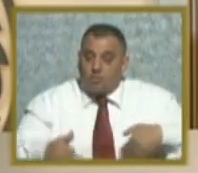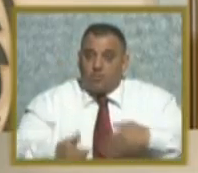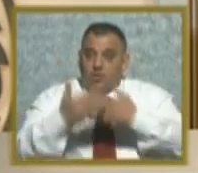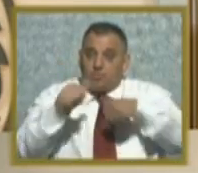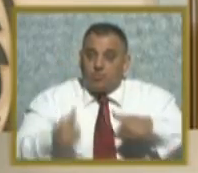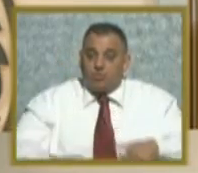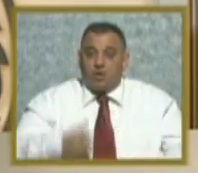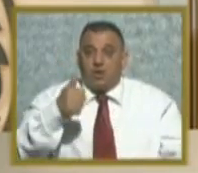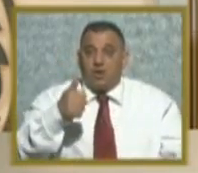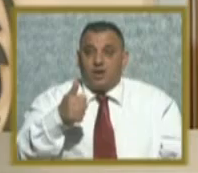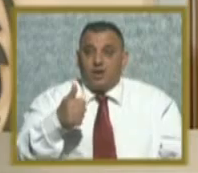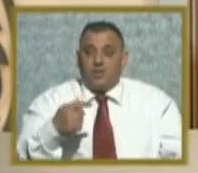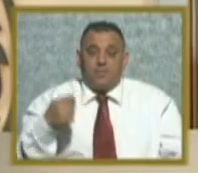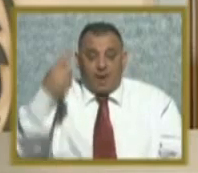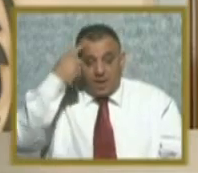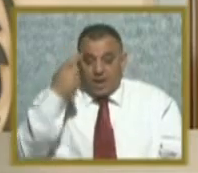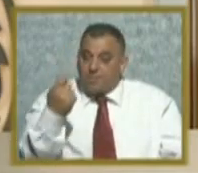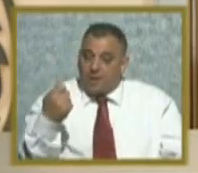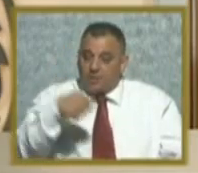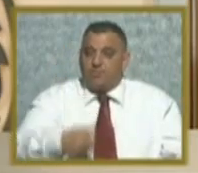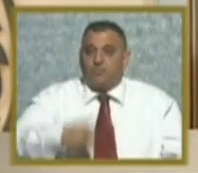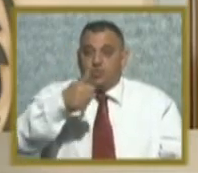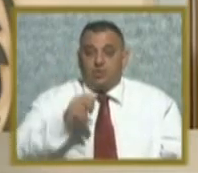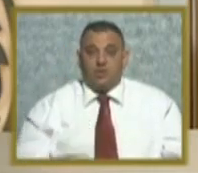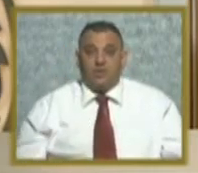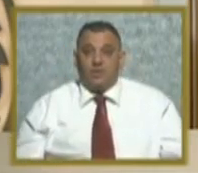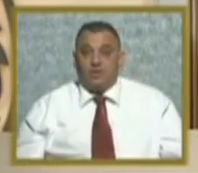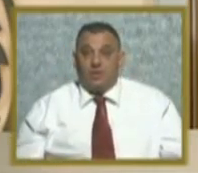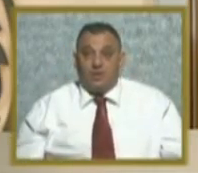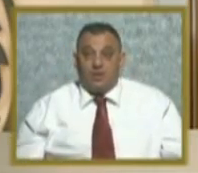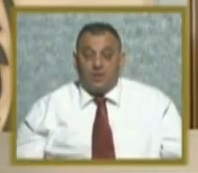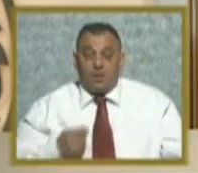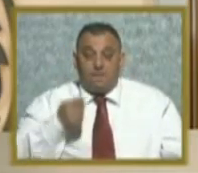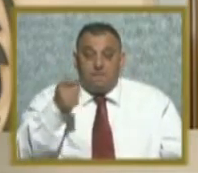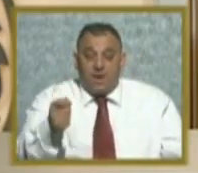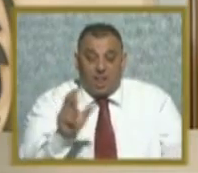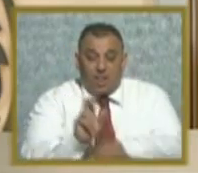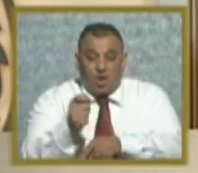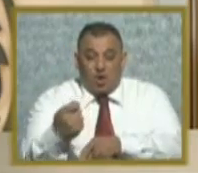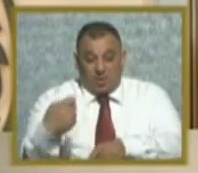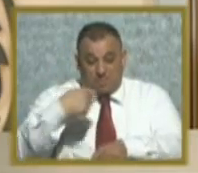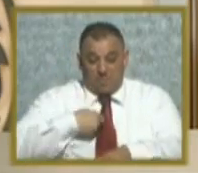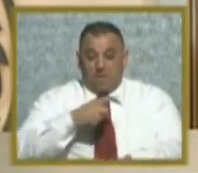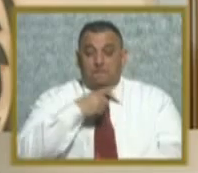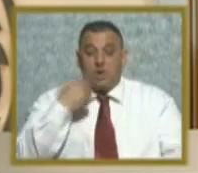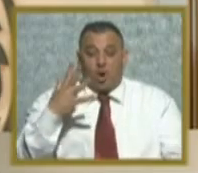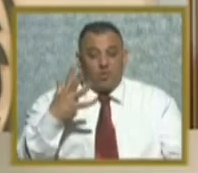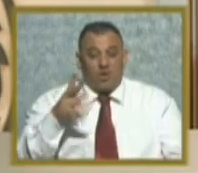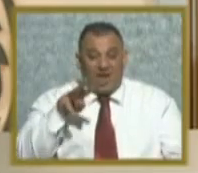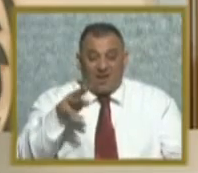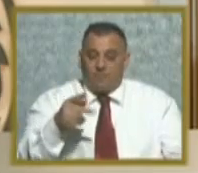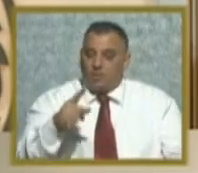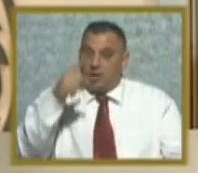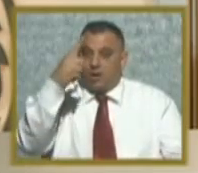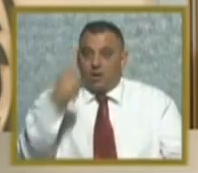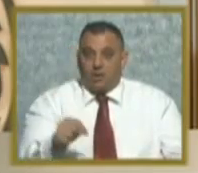بين وبينك، وبعدين يرجع لك رأس المال، ممكن هذا ما في بأس. لكن تقول خذ دين 100,000 ورجع لي 150 هذا ربا والعياذ